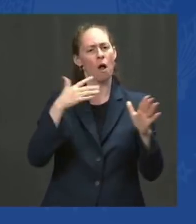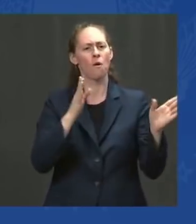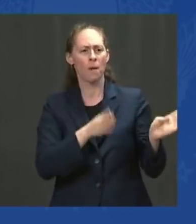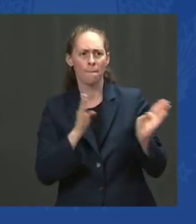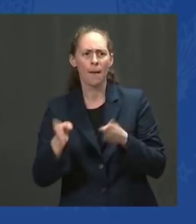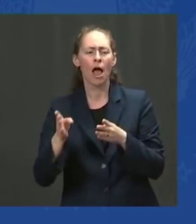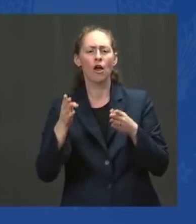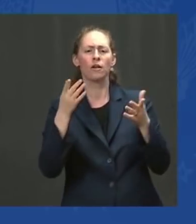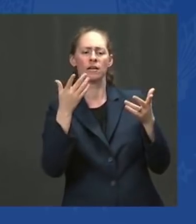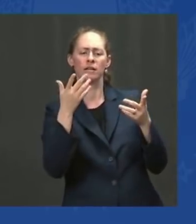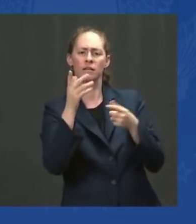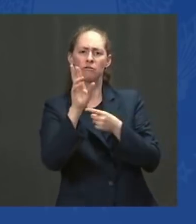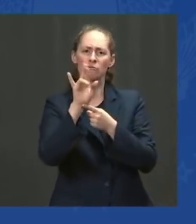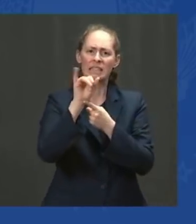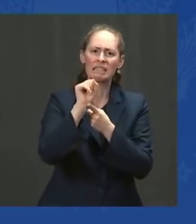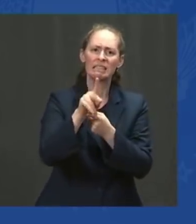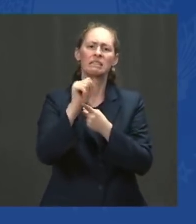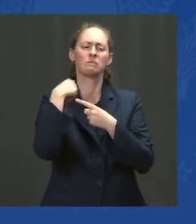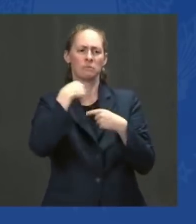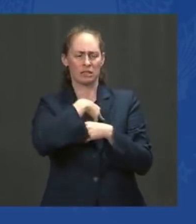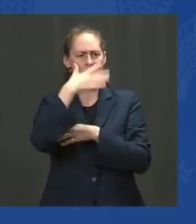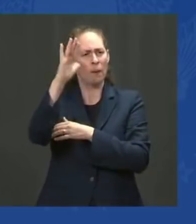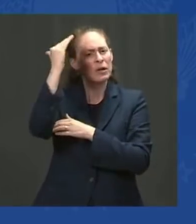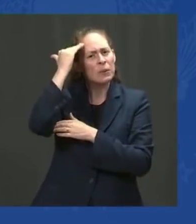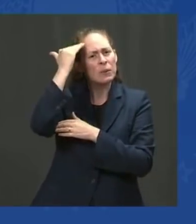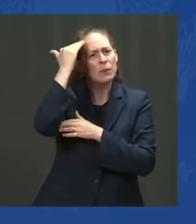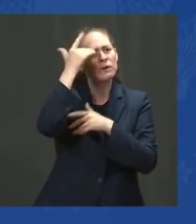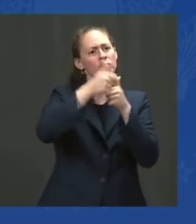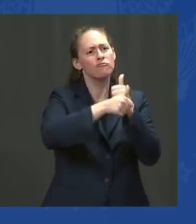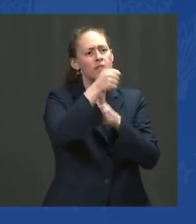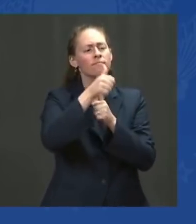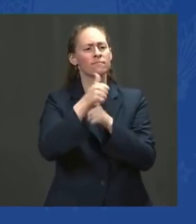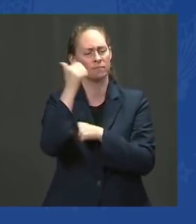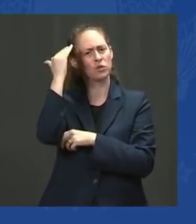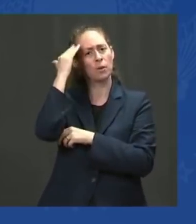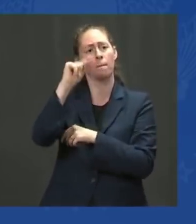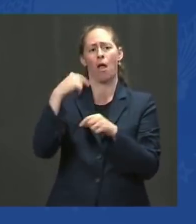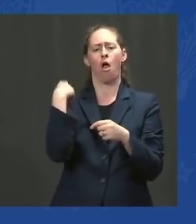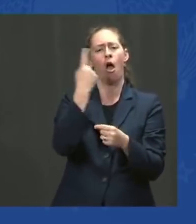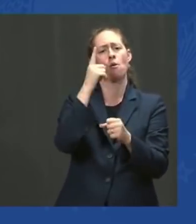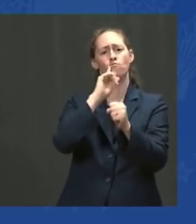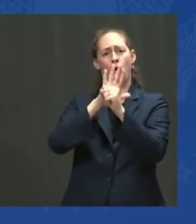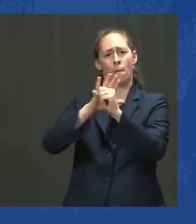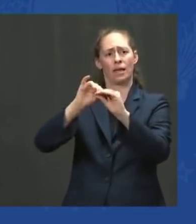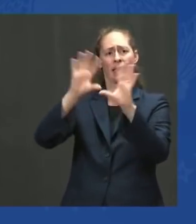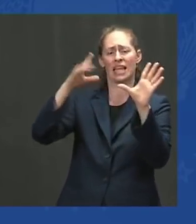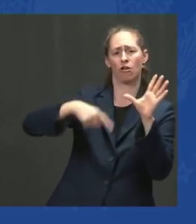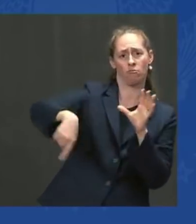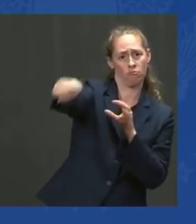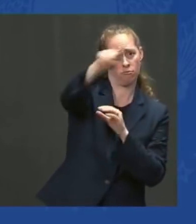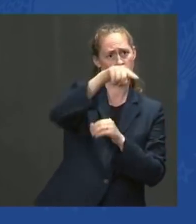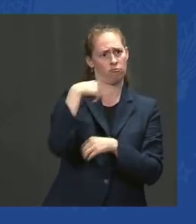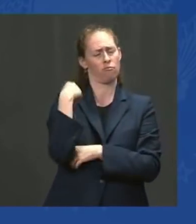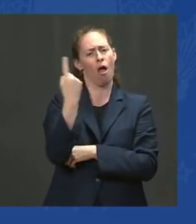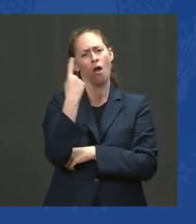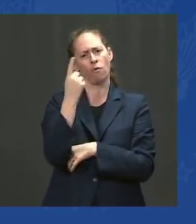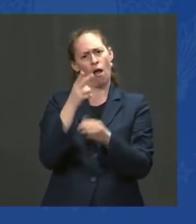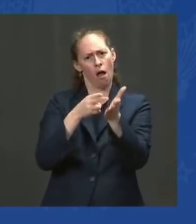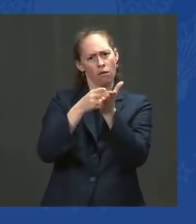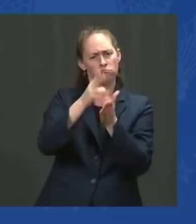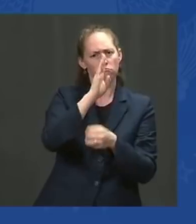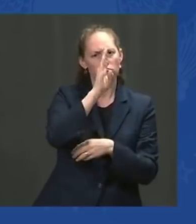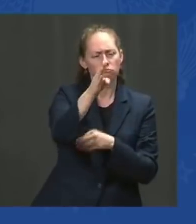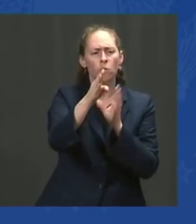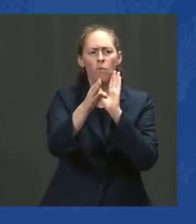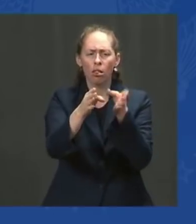证明，美国情治机构再一次误判了局势。自从美军撤离的